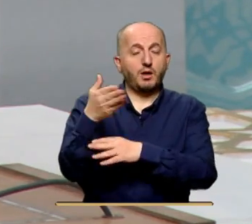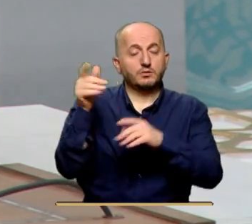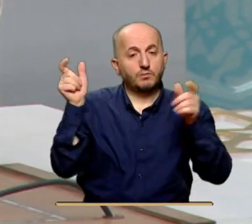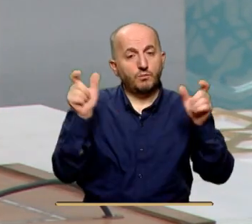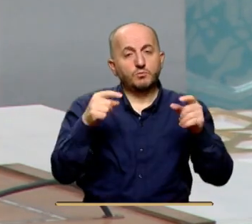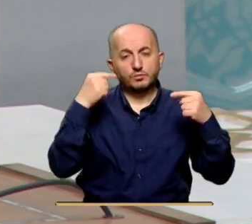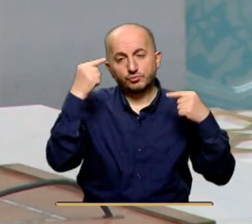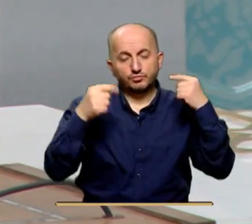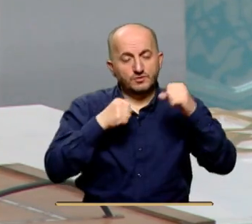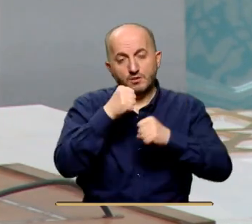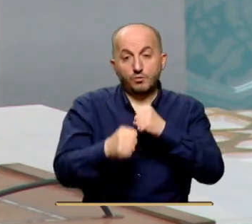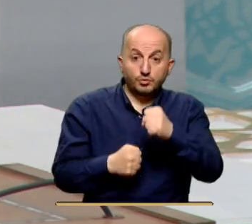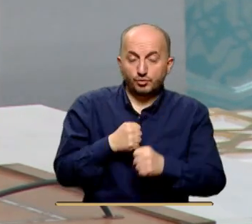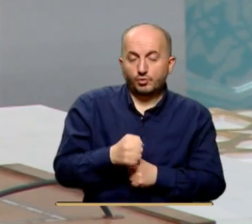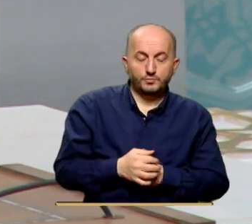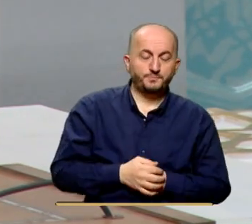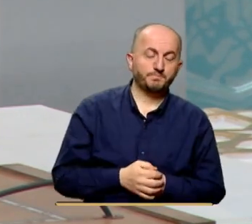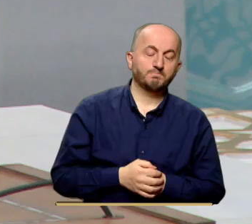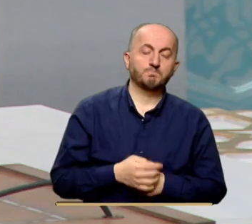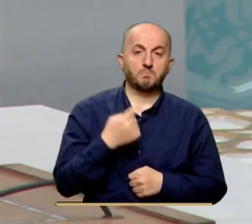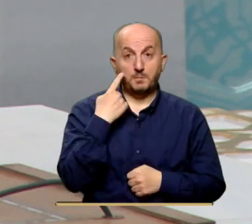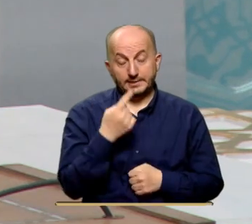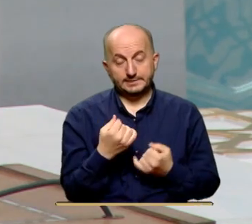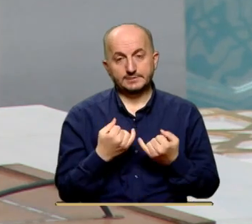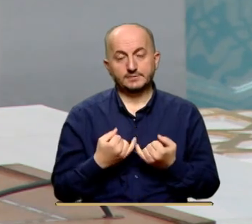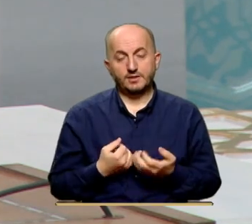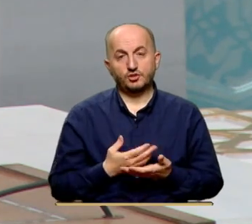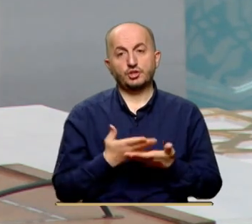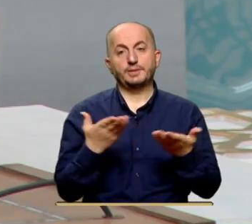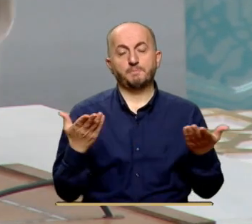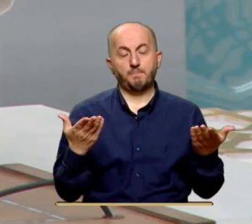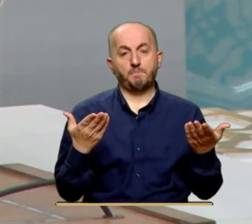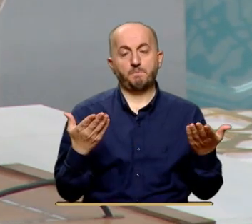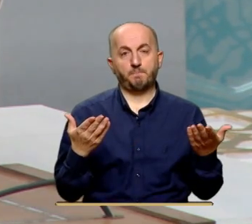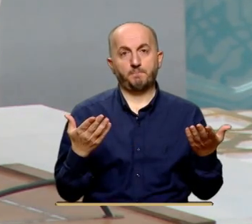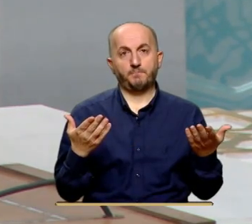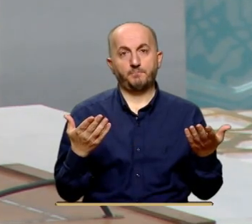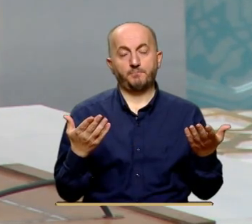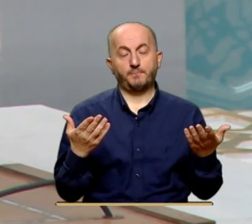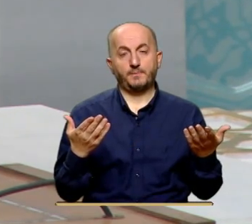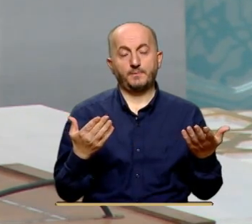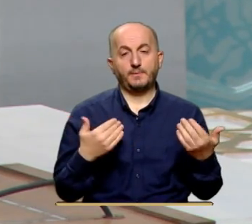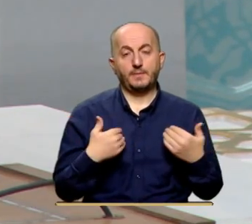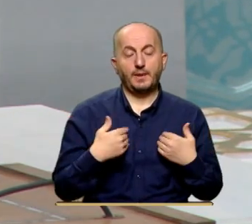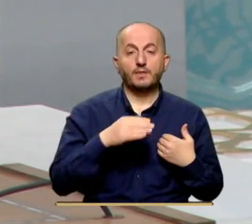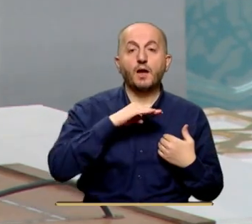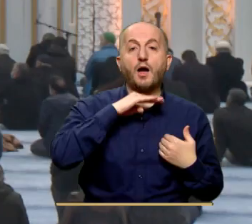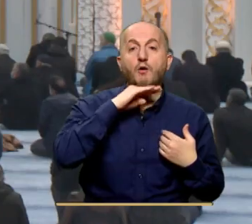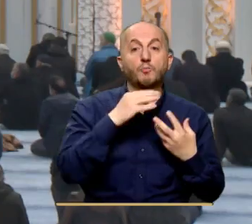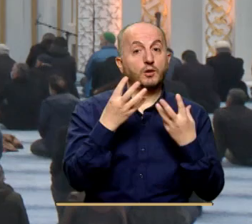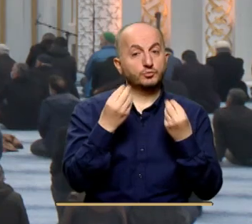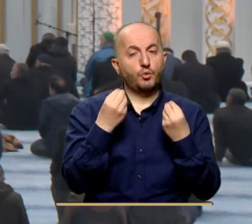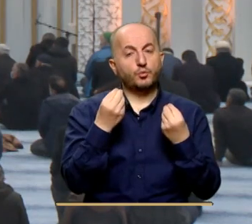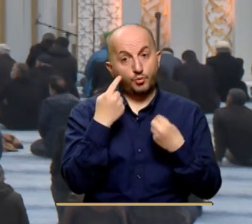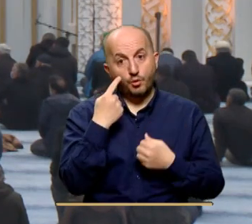koruma niyetiyle koşuyor. Bakınız kardeşlerim, ben Avrupa'yı çok iyi gördüm.